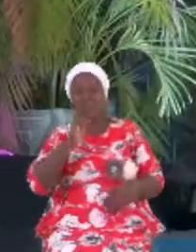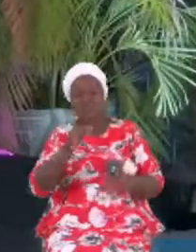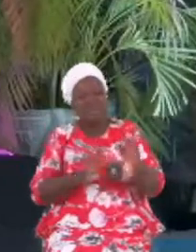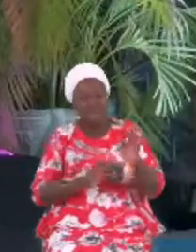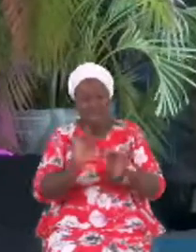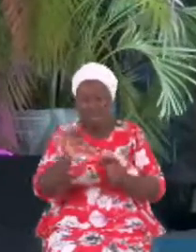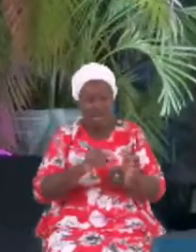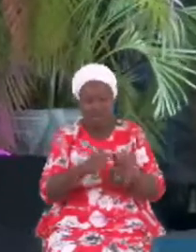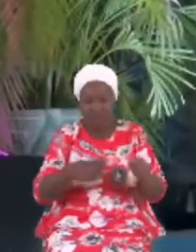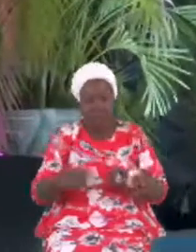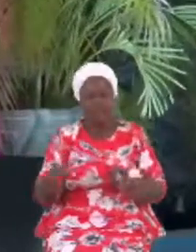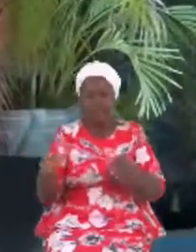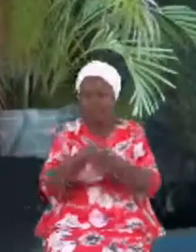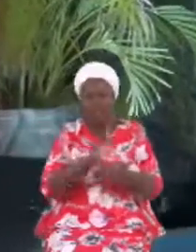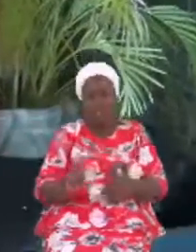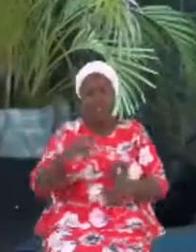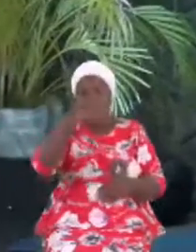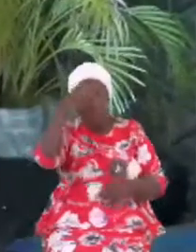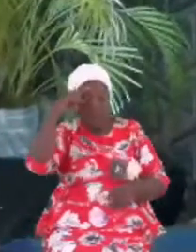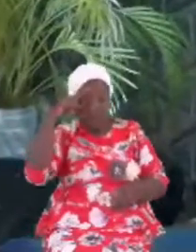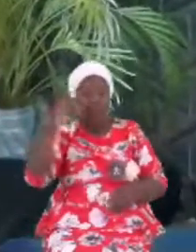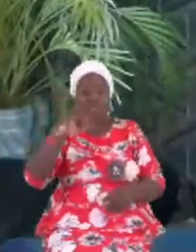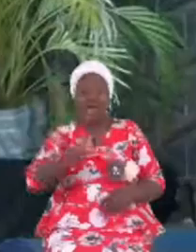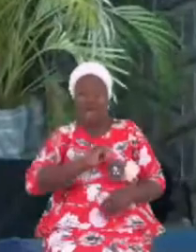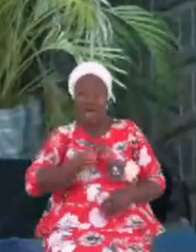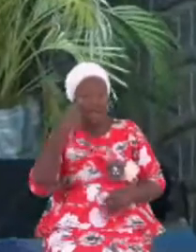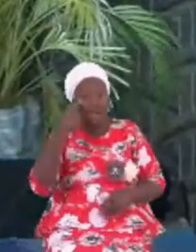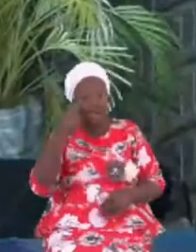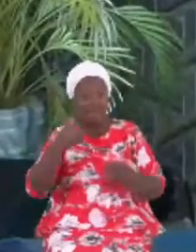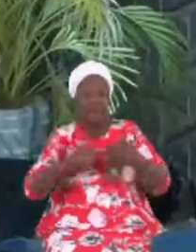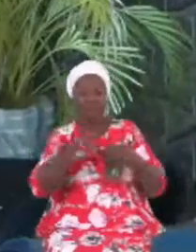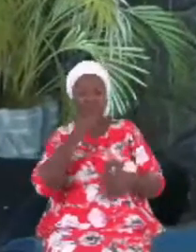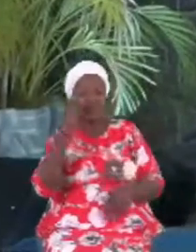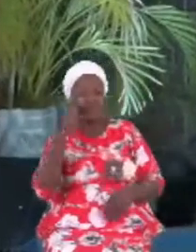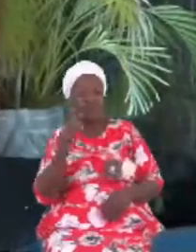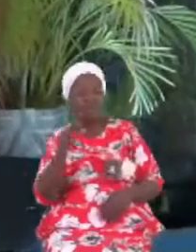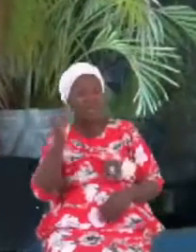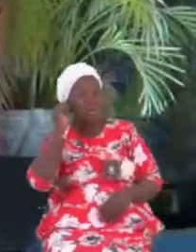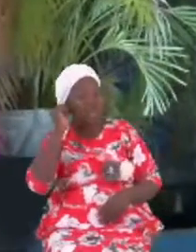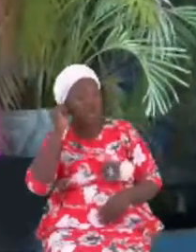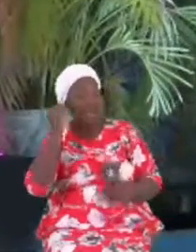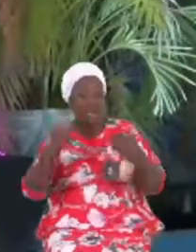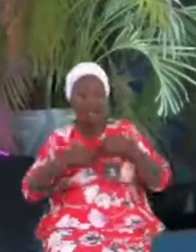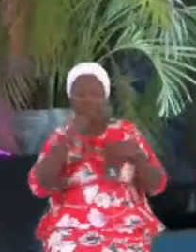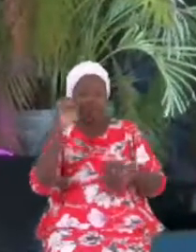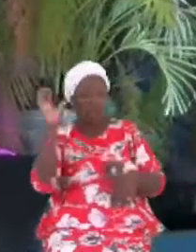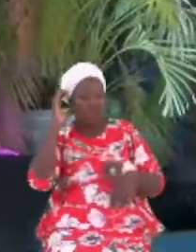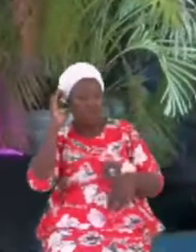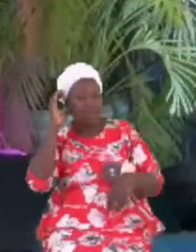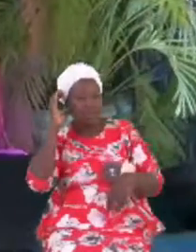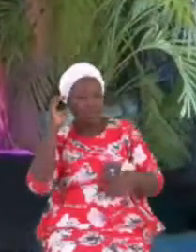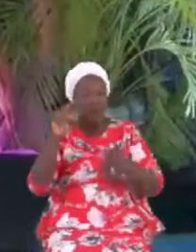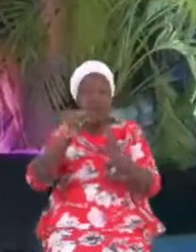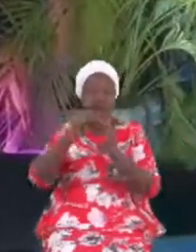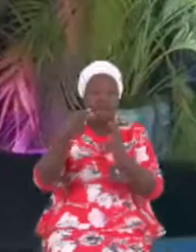il ne peut pas tout expliquer, parce que l'œil n'a point vu, l'oreille n'a point entendu,